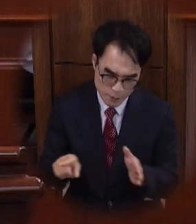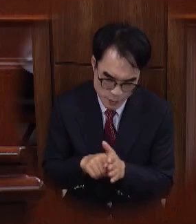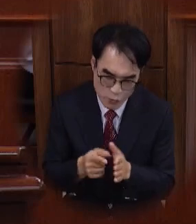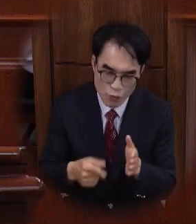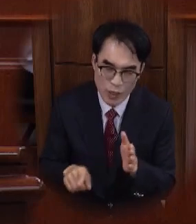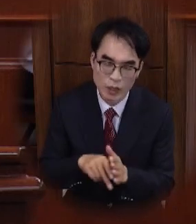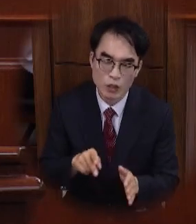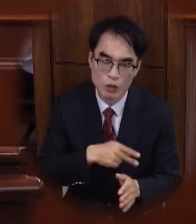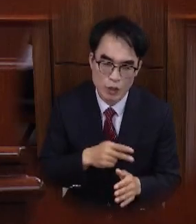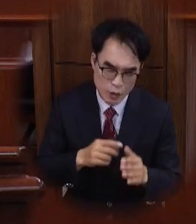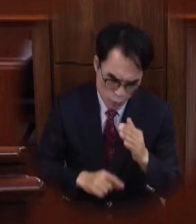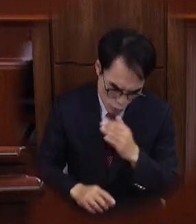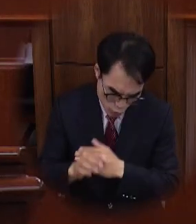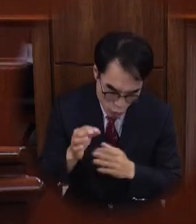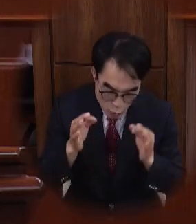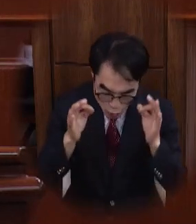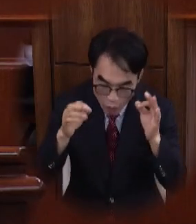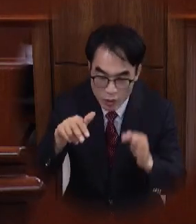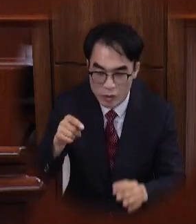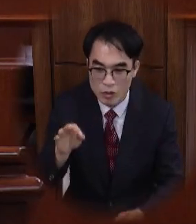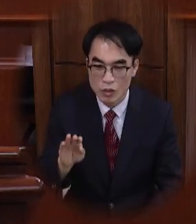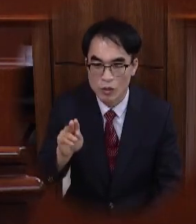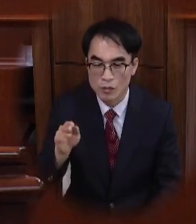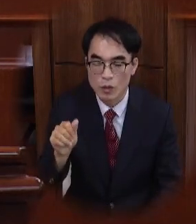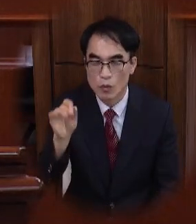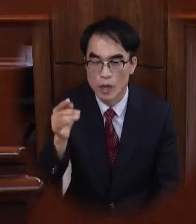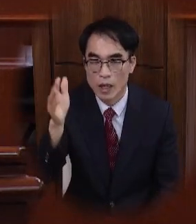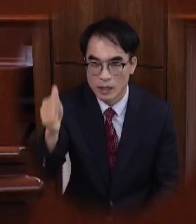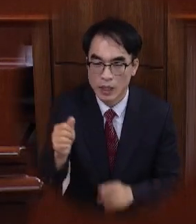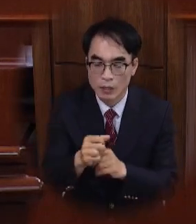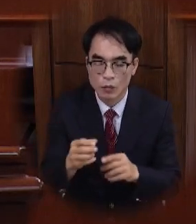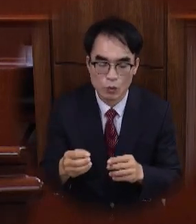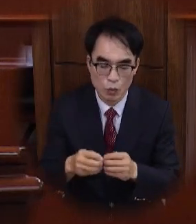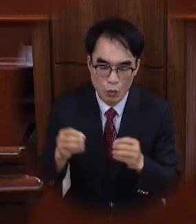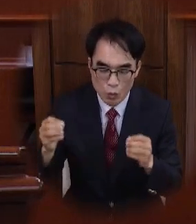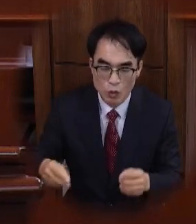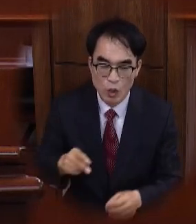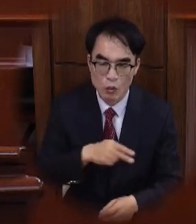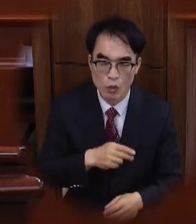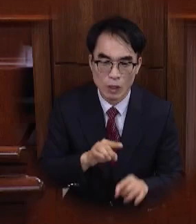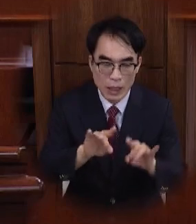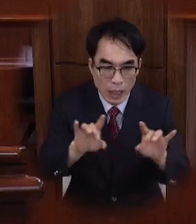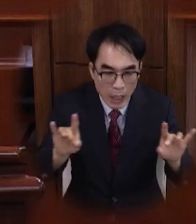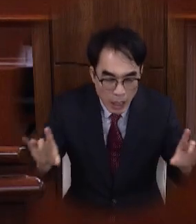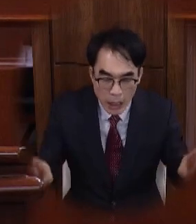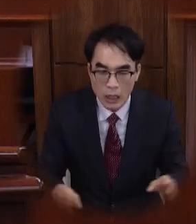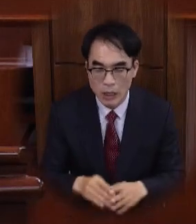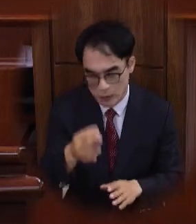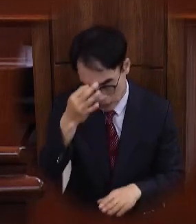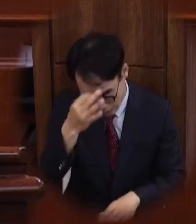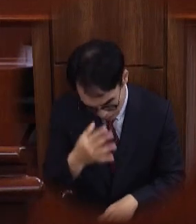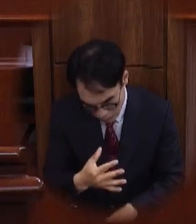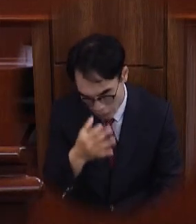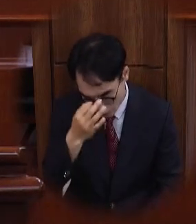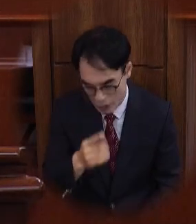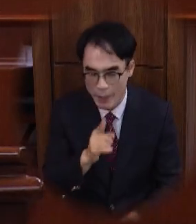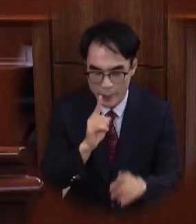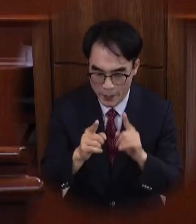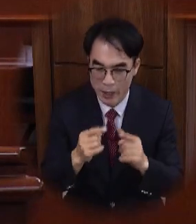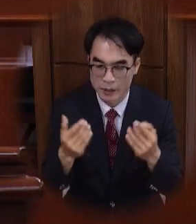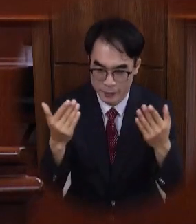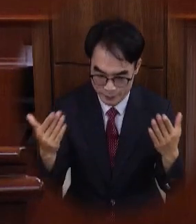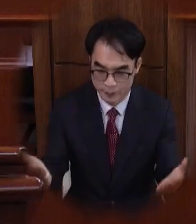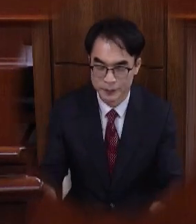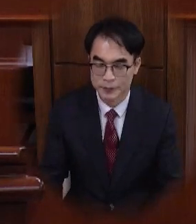계시는 정 의장님과 의원님 한분 에게 죄송하다는 말씀을